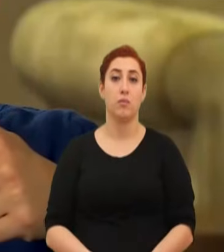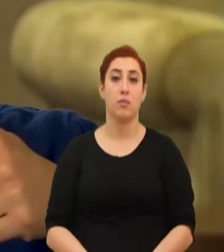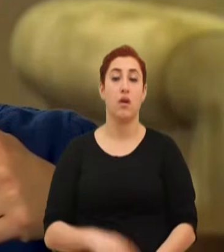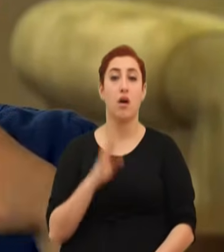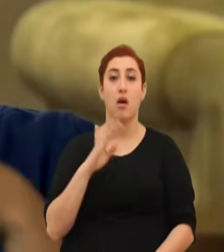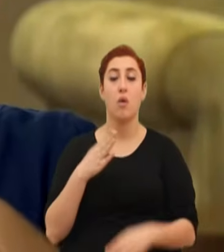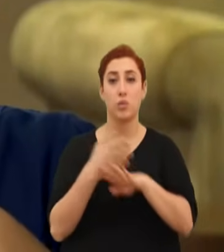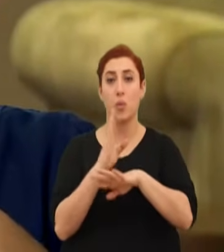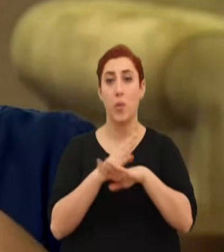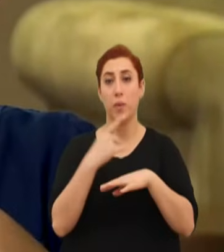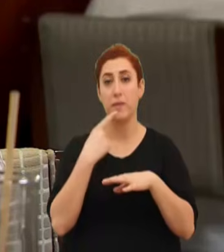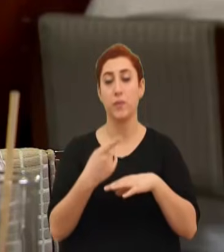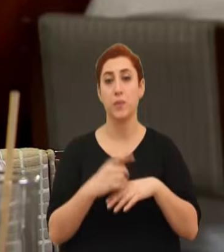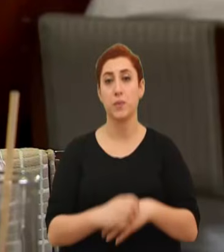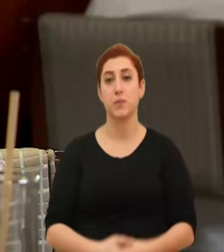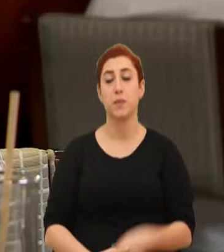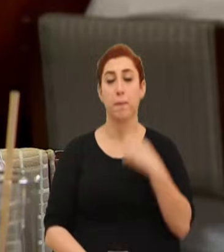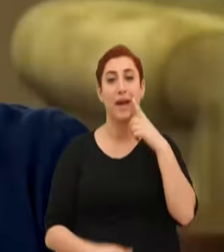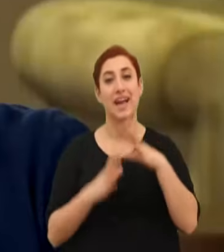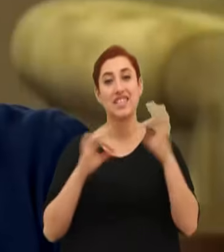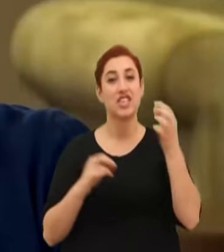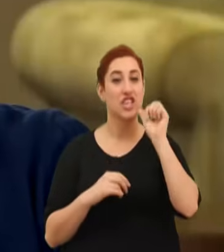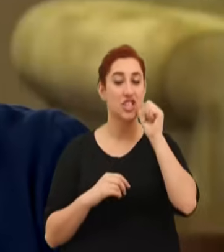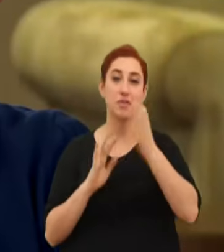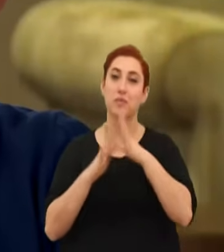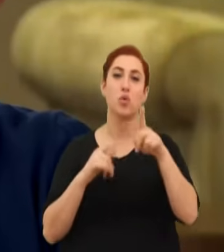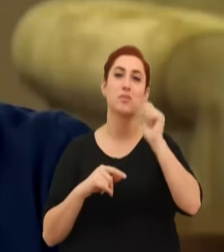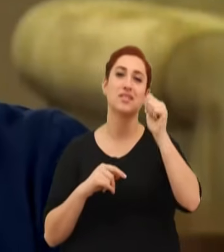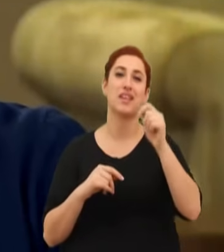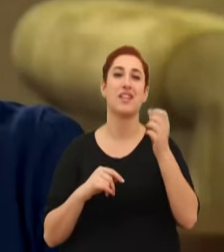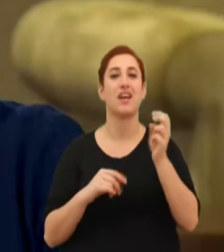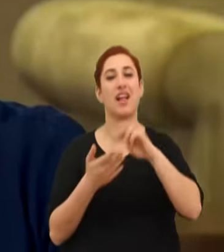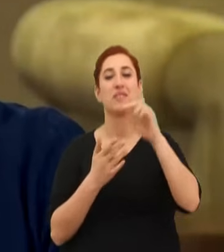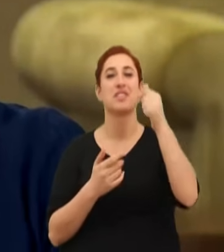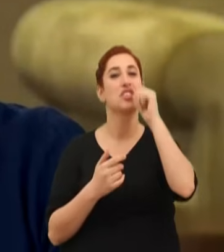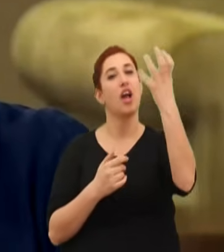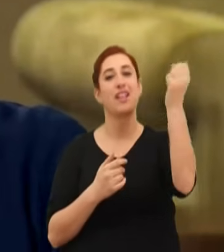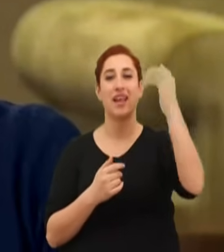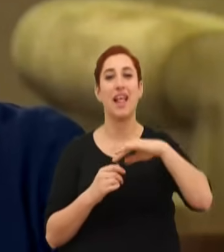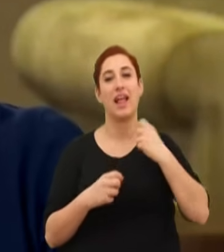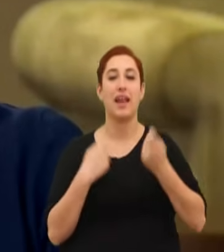Ha, doğru diyorsun ya. Bak hazır içecekler de bitmiş. O zaman sen birkaç içecek al da gel hadi. Hem hareket olur ha.